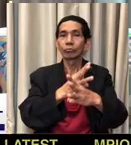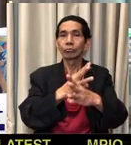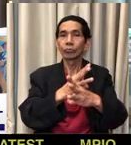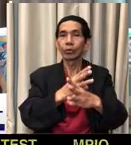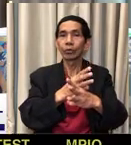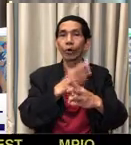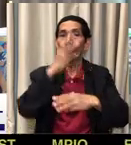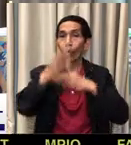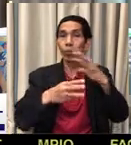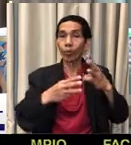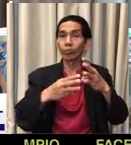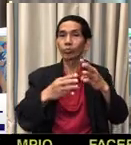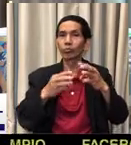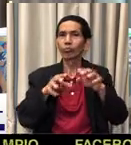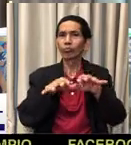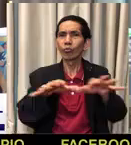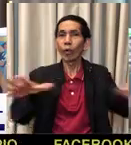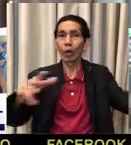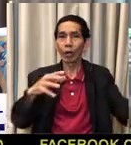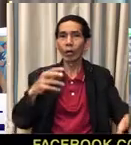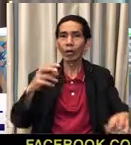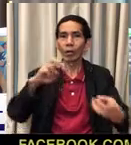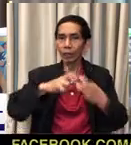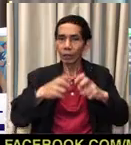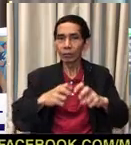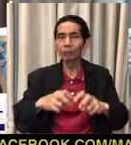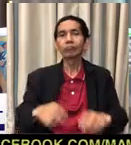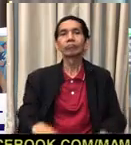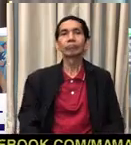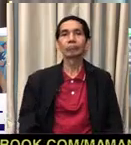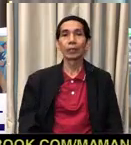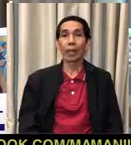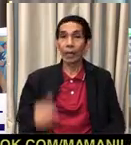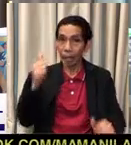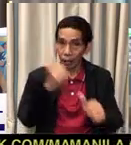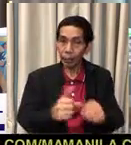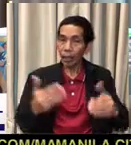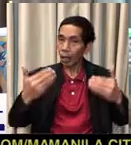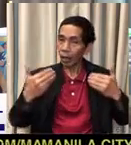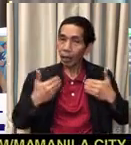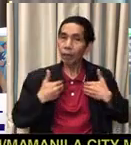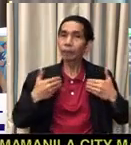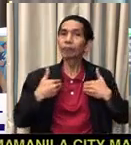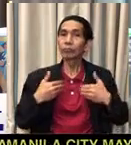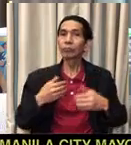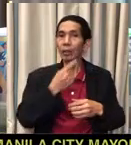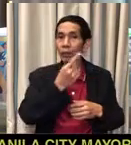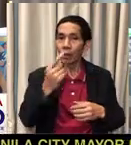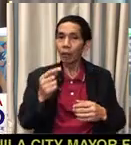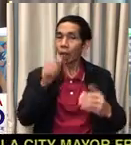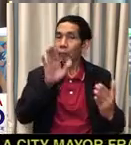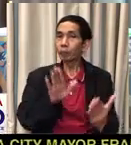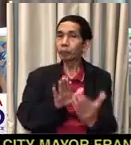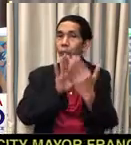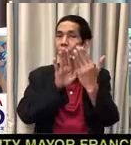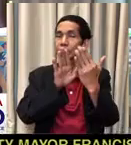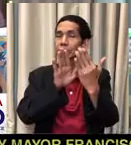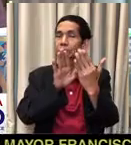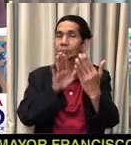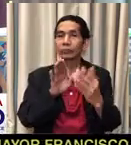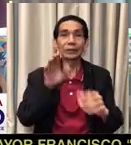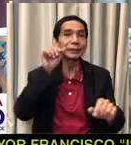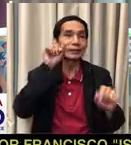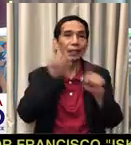It's a worldwide problem. Don't think of us less. Everybody's facing this problem.